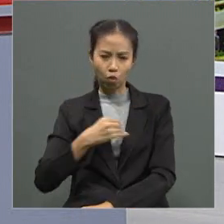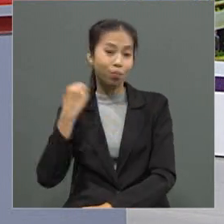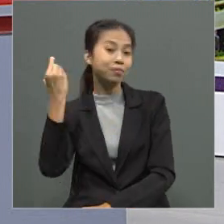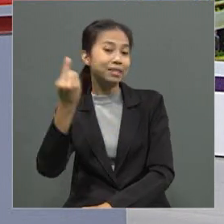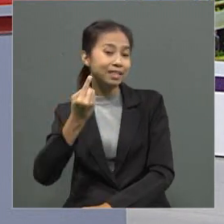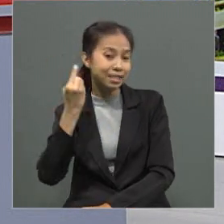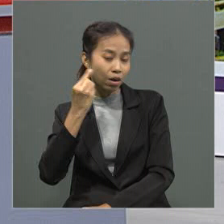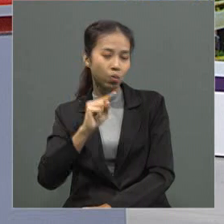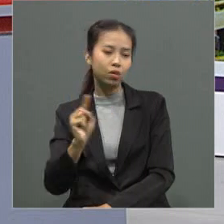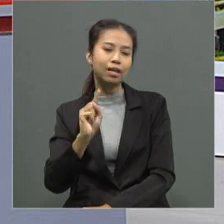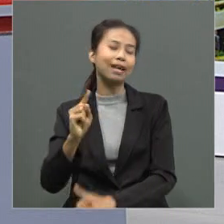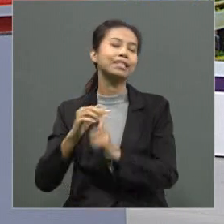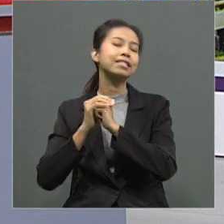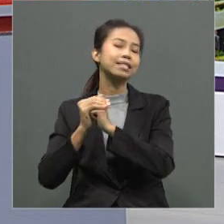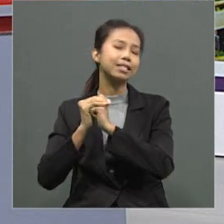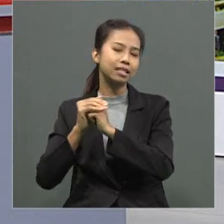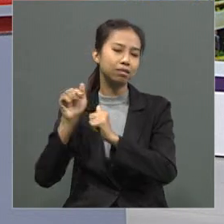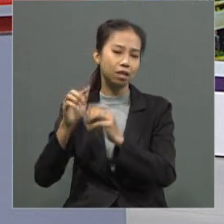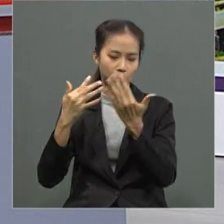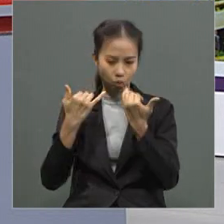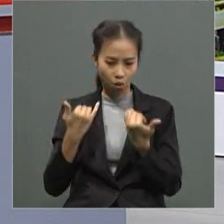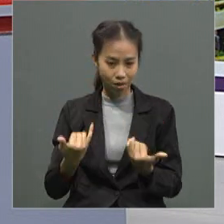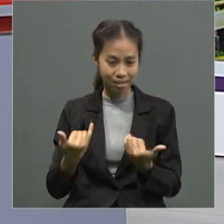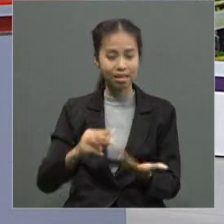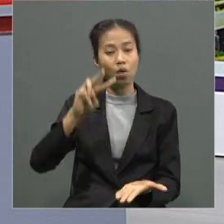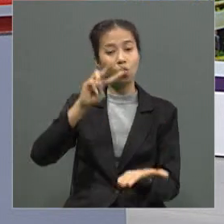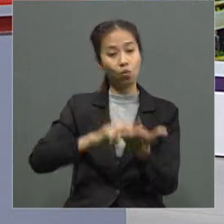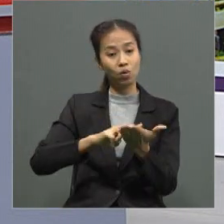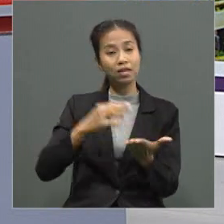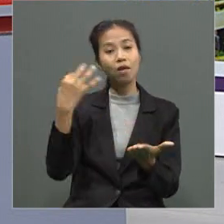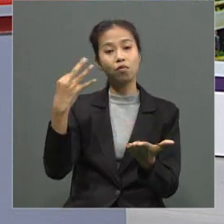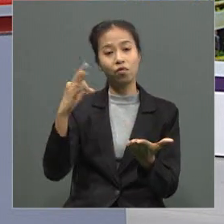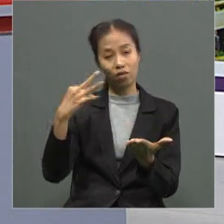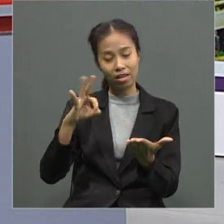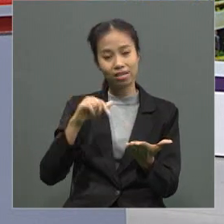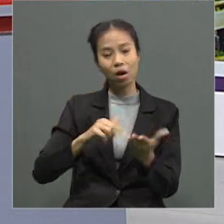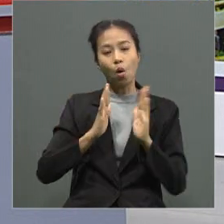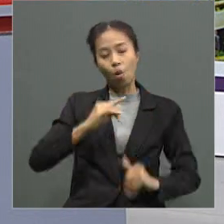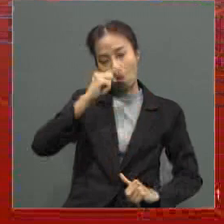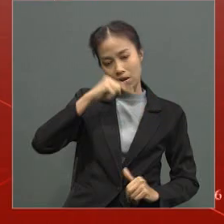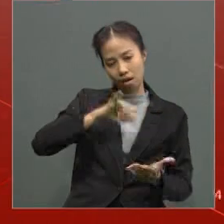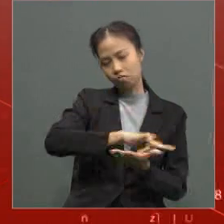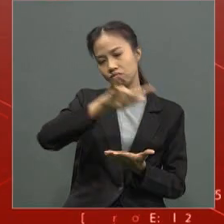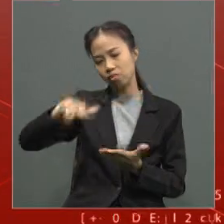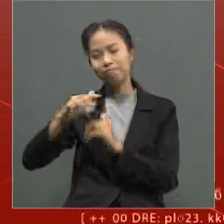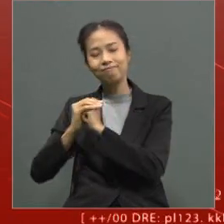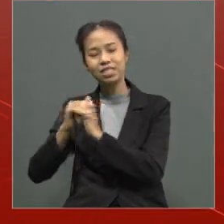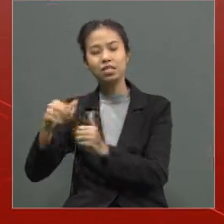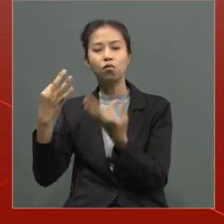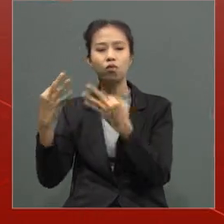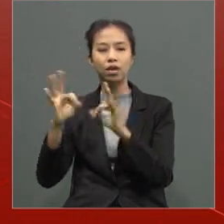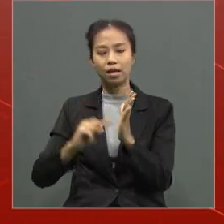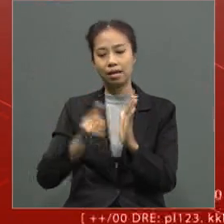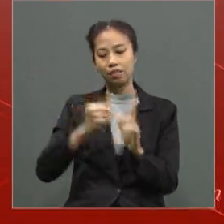จีนค่ะรัฐบาลออกมาตรการฟรีวีซ่านะคะระหว่างนักท่องเที่ยวไทยจีนแบบถาวรเลยนะคะเริ่มกันที่ 1มีนาคม